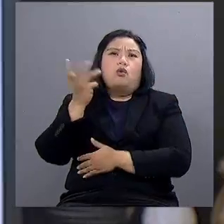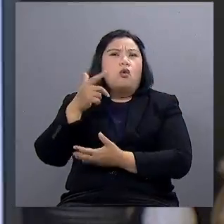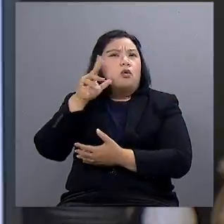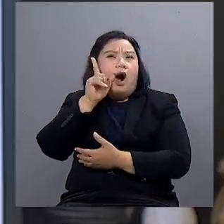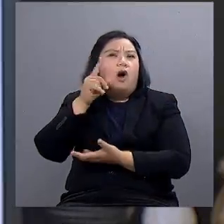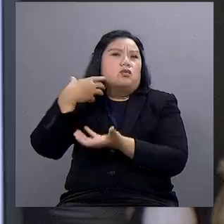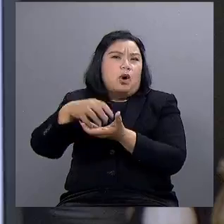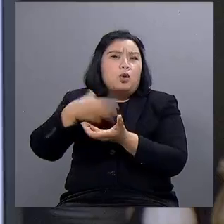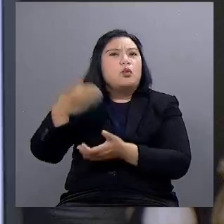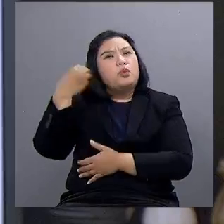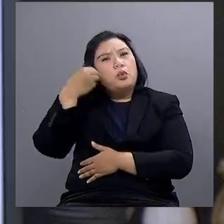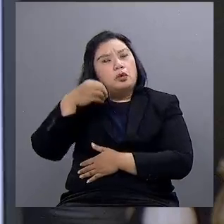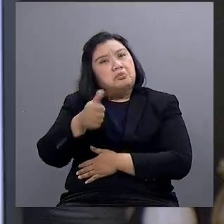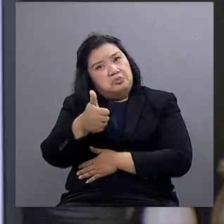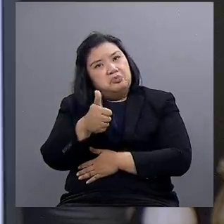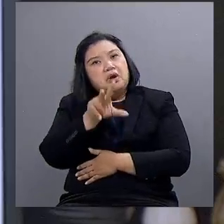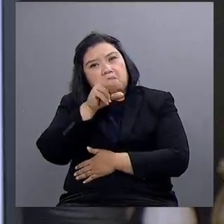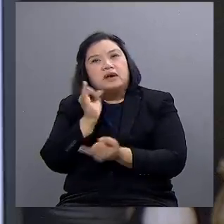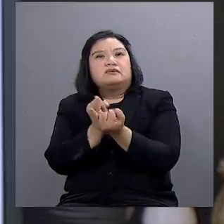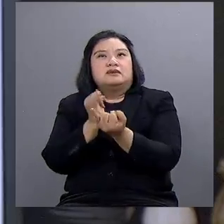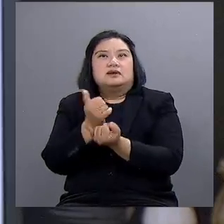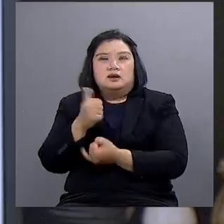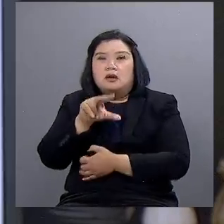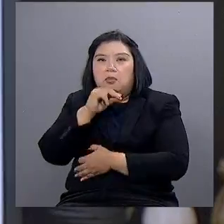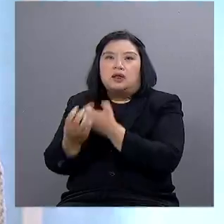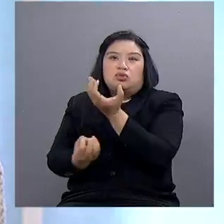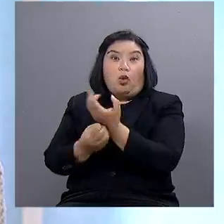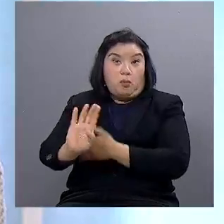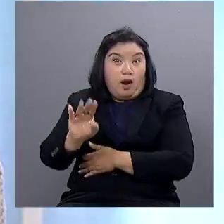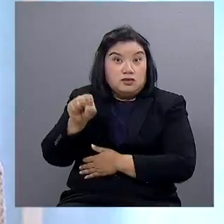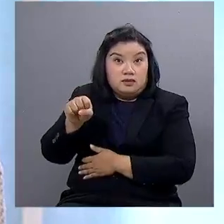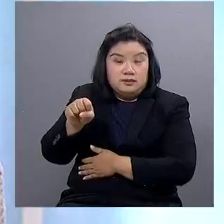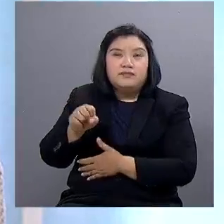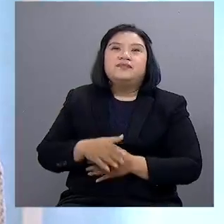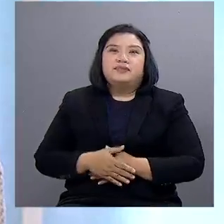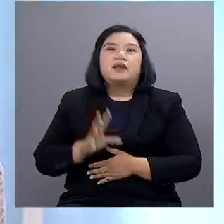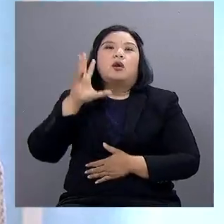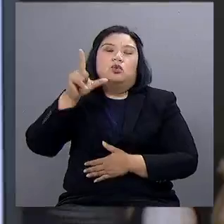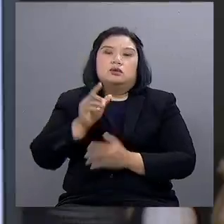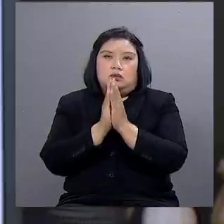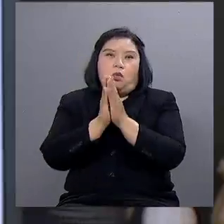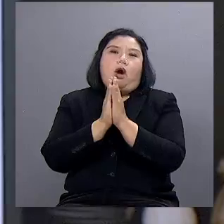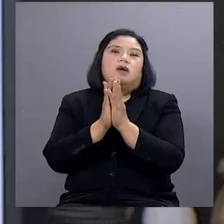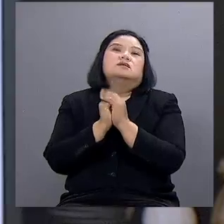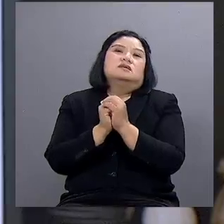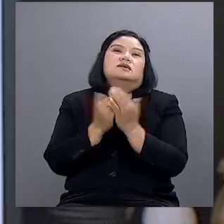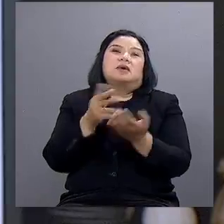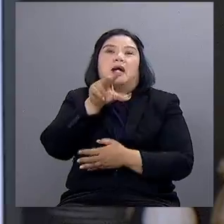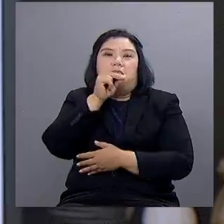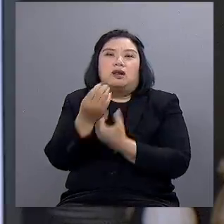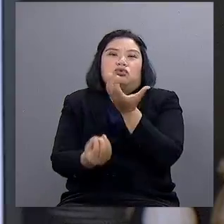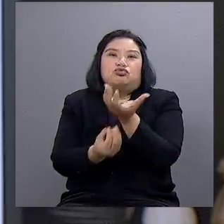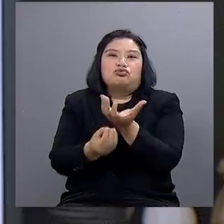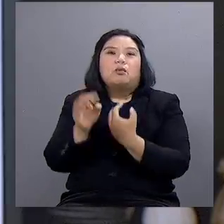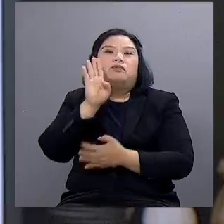รา ใช่ ฉะนั้นเราอยากกินเป็ดบ่อยเพราะเมื่อวานคุณเจอสามบอกอยากกินเป็ด แต่พรุ่งนี้วันไหว้ตรุษจีนแล้วนะฮะ นี่ข่าวนี้จะทำให้พว